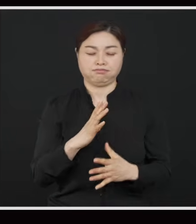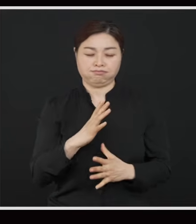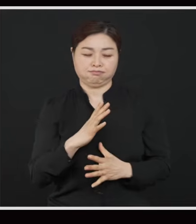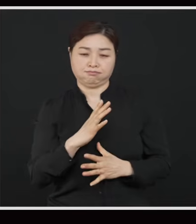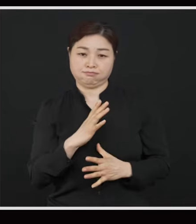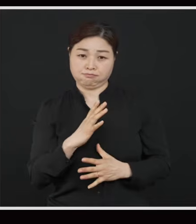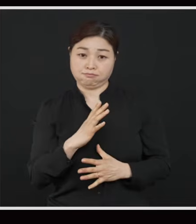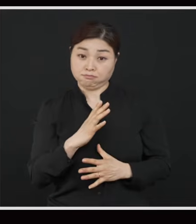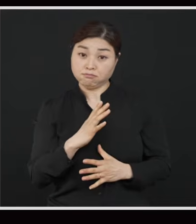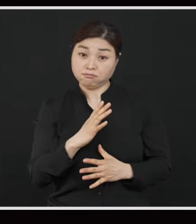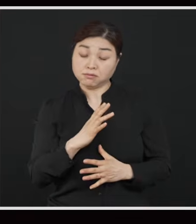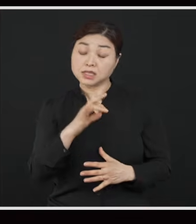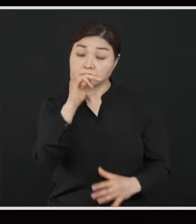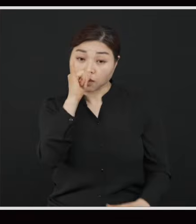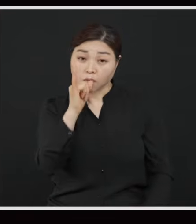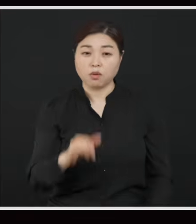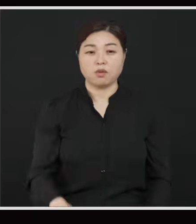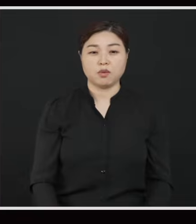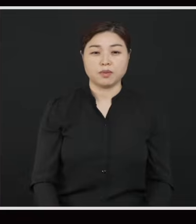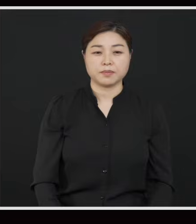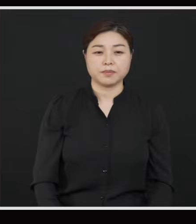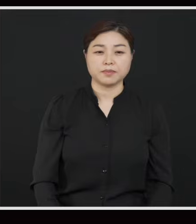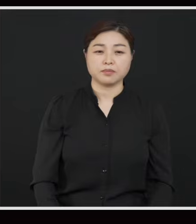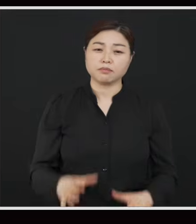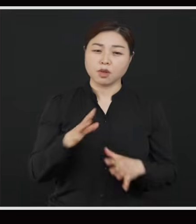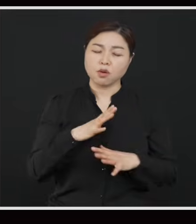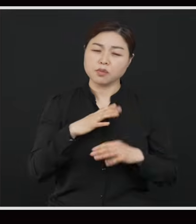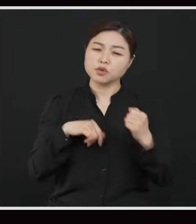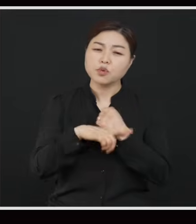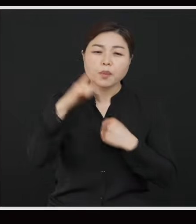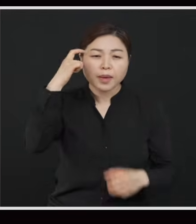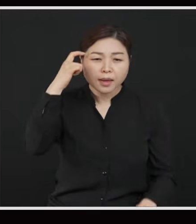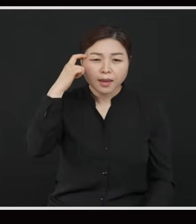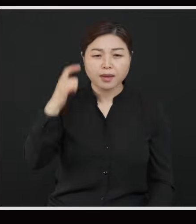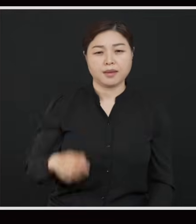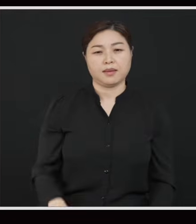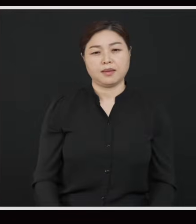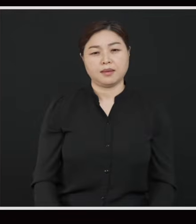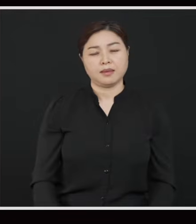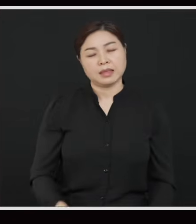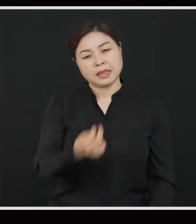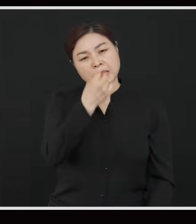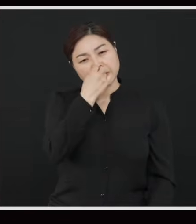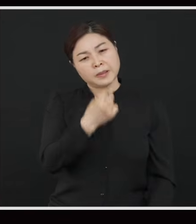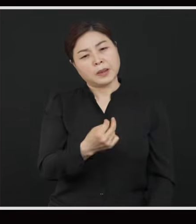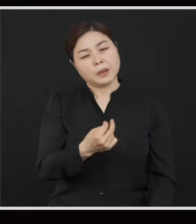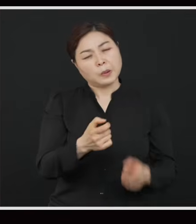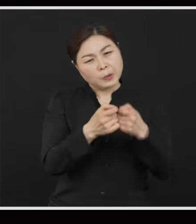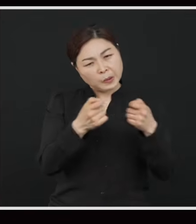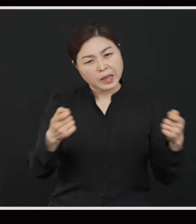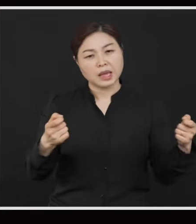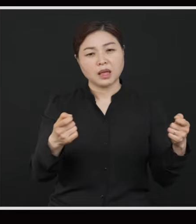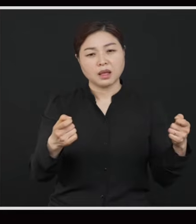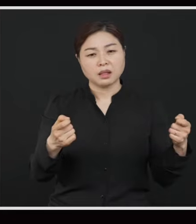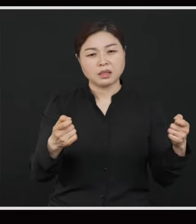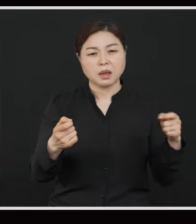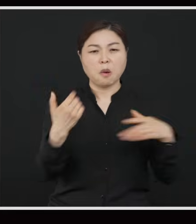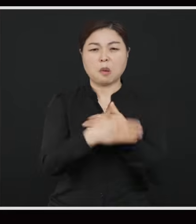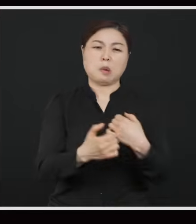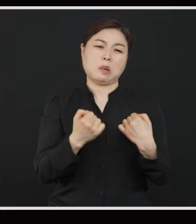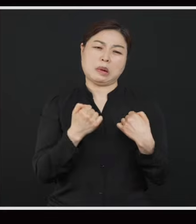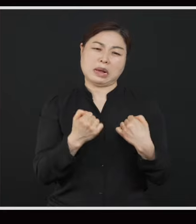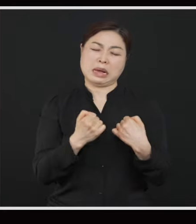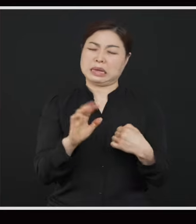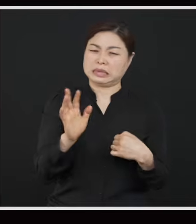겁이 나는 경우들이 많죠. 아이고, 겁이 나는 이유는 이 오래는 사는데 건강이 안 좋아가지고 이거